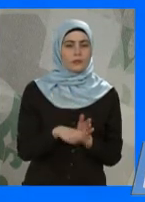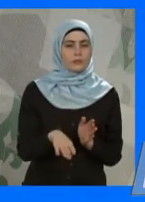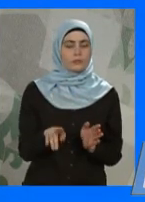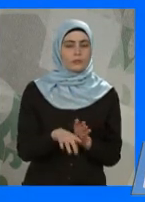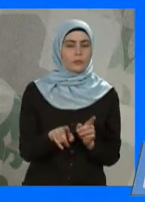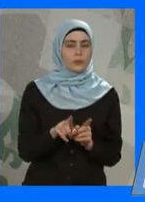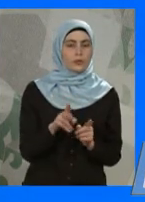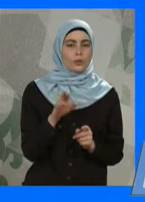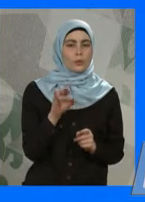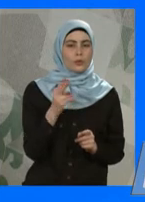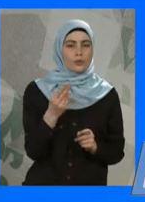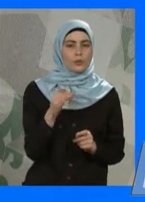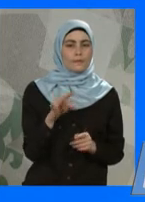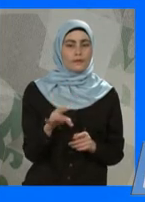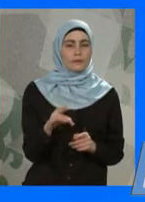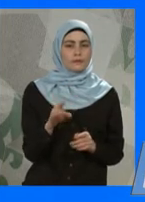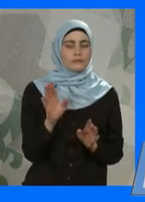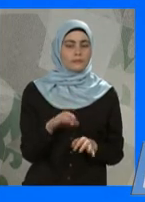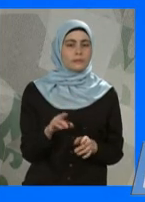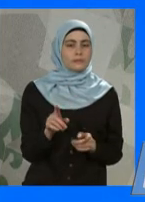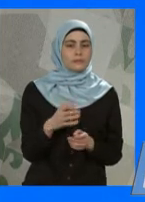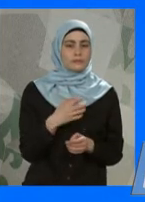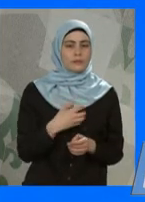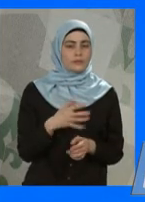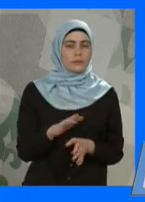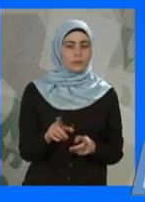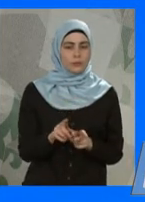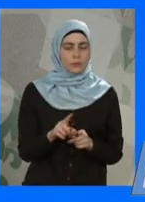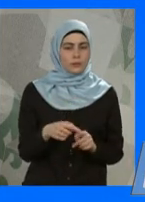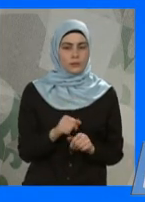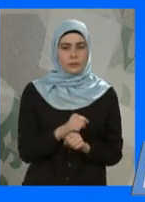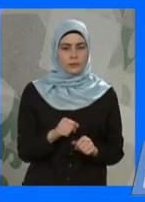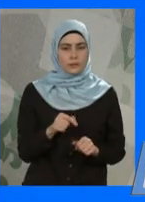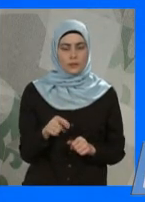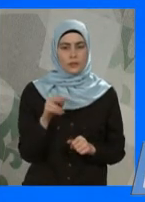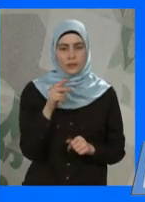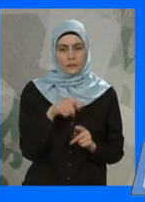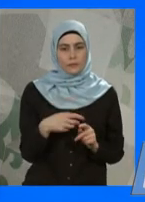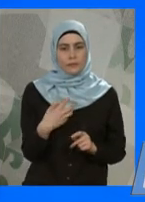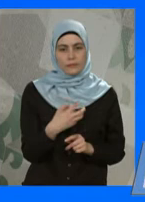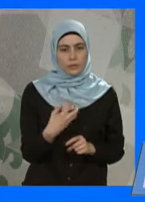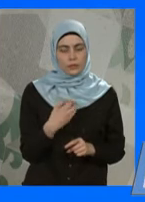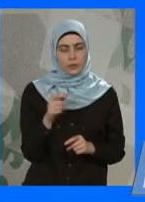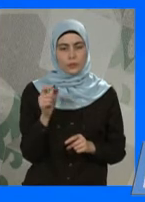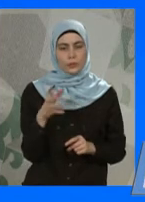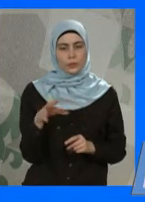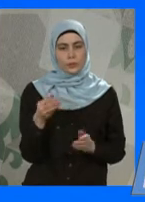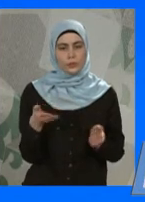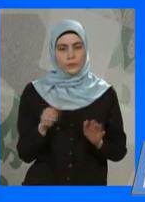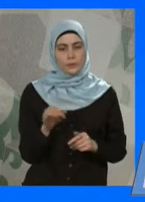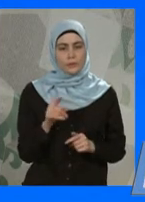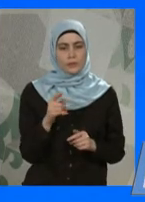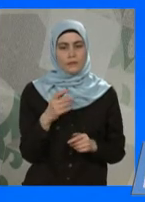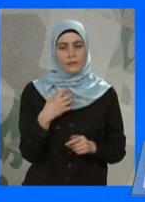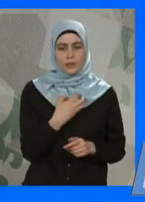закупке канцтоваров. Не беда, объявим новые конкурсы. Ну, а люди-то оставались без крайне